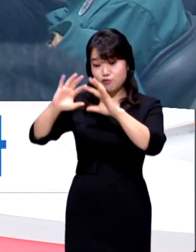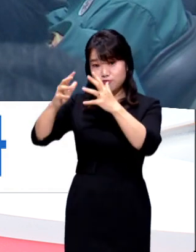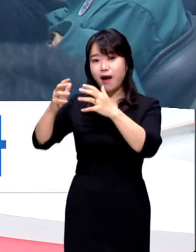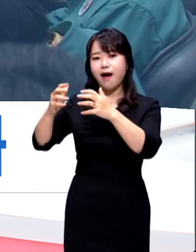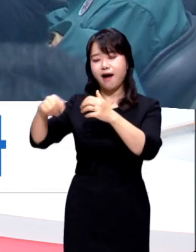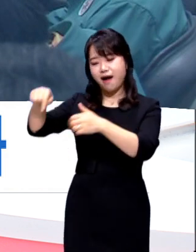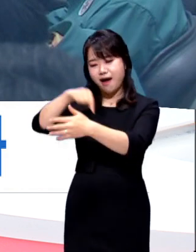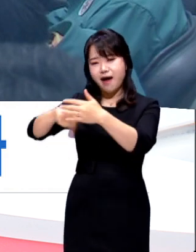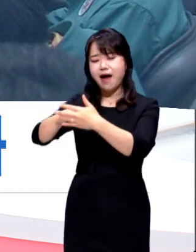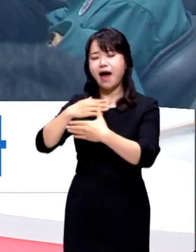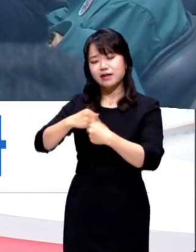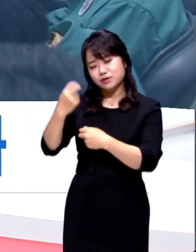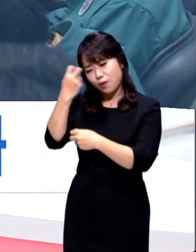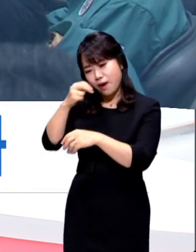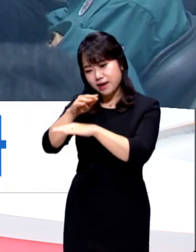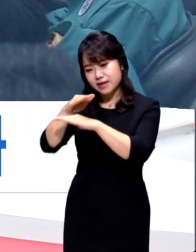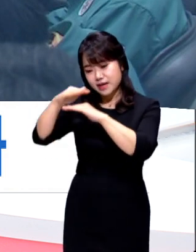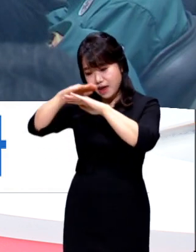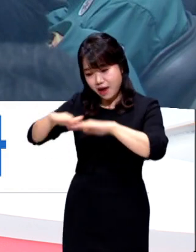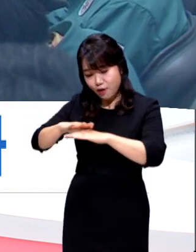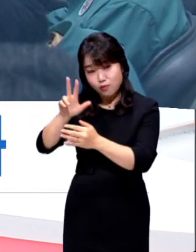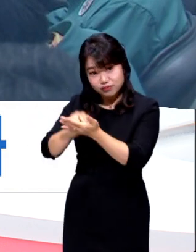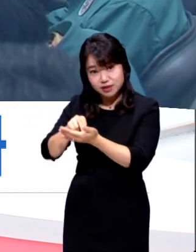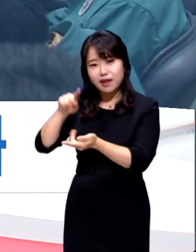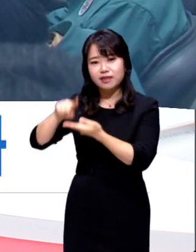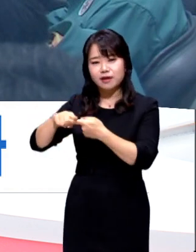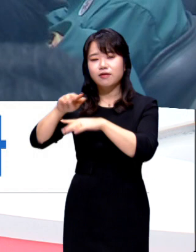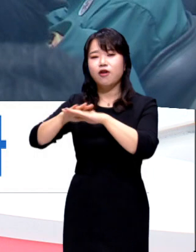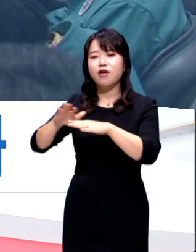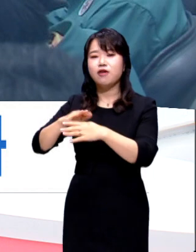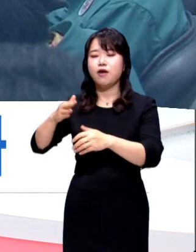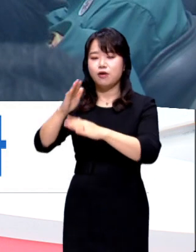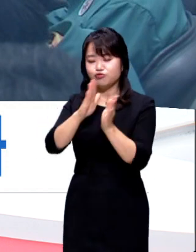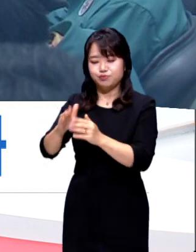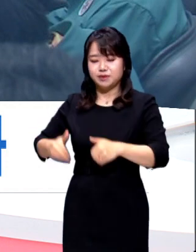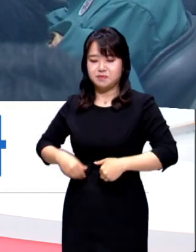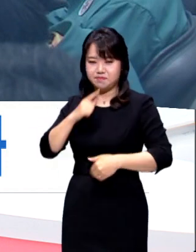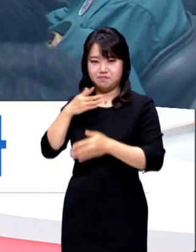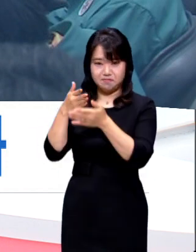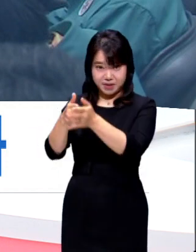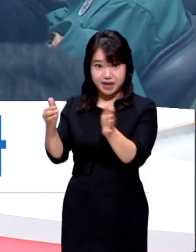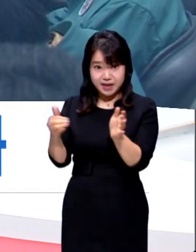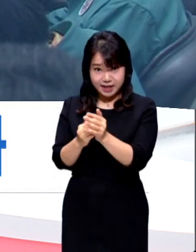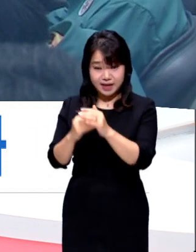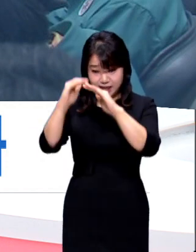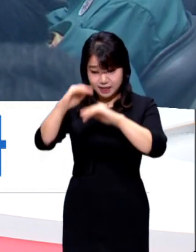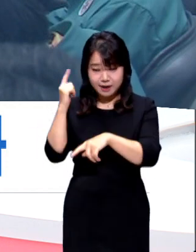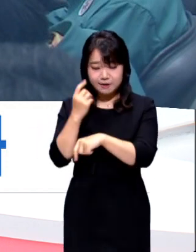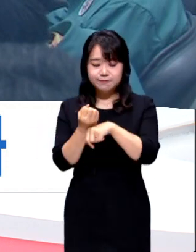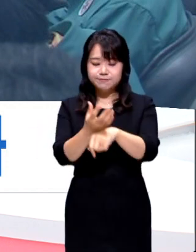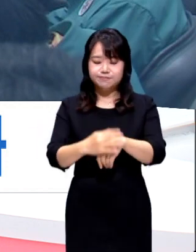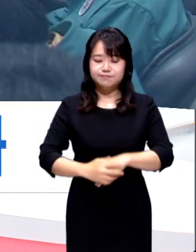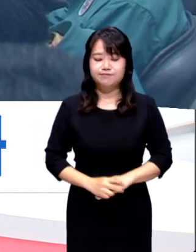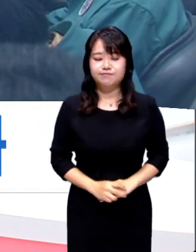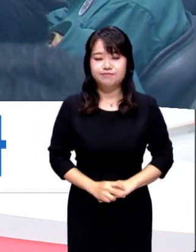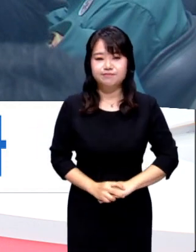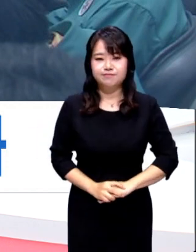국가안전관리시스템 제도를 개편하고 올 연말까지 재난대응 강화 대책을 마련한다는 방침입니다. 네, 관련 내용